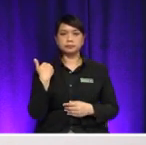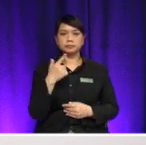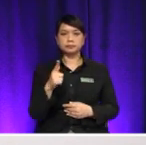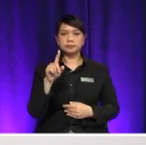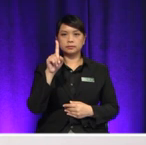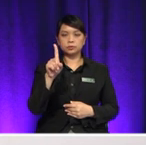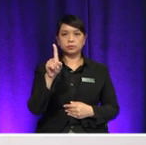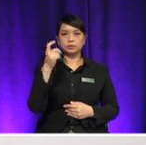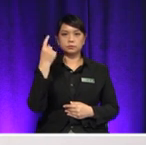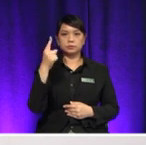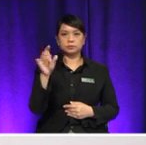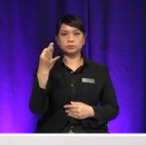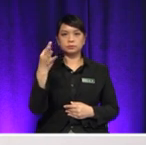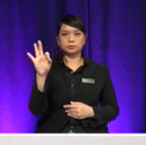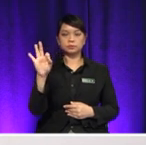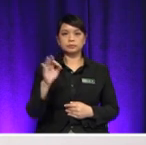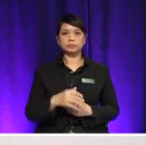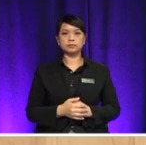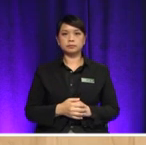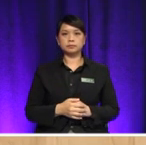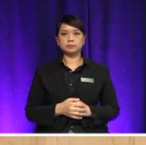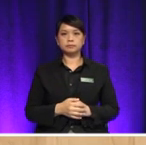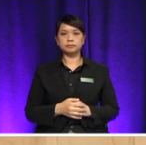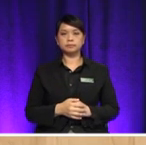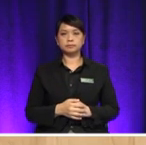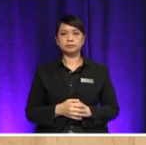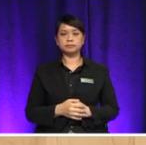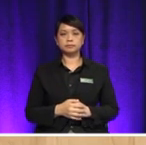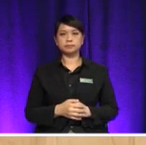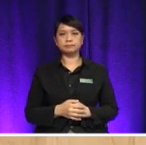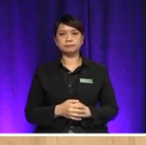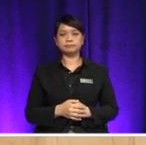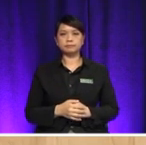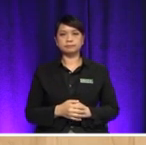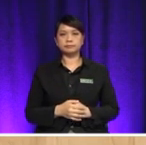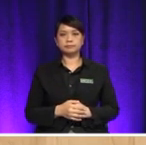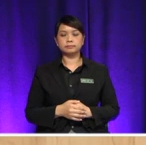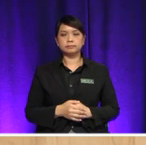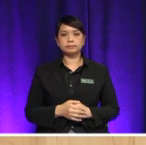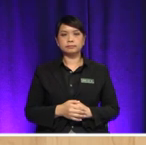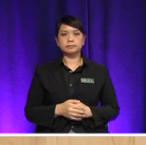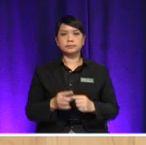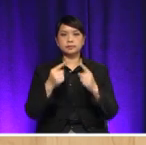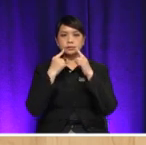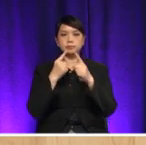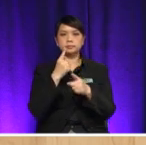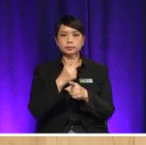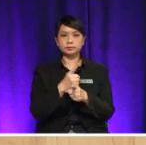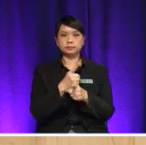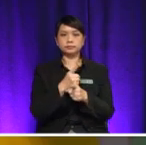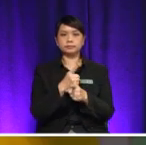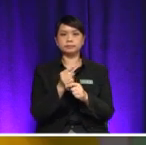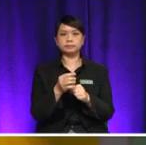Oke Betul tepat sekali nanti saya tambah lagi bilangnya pengikutnya Irfan coba betul coba betul